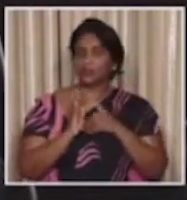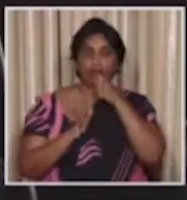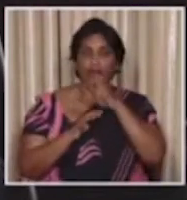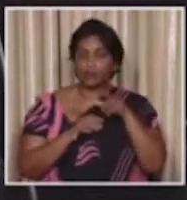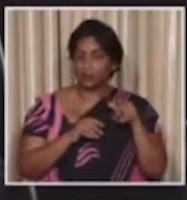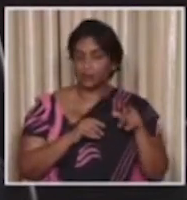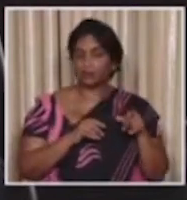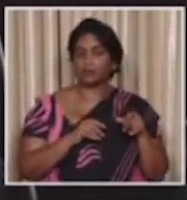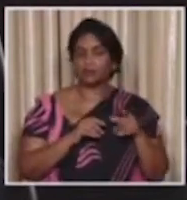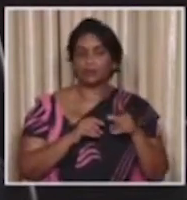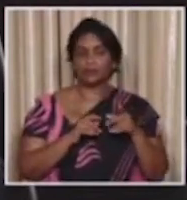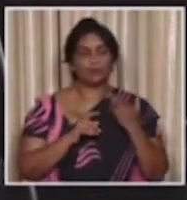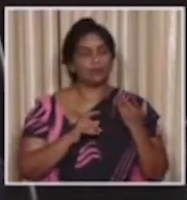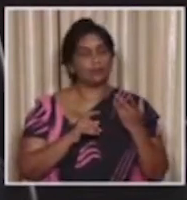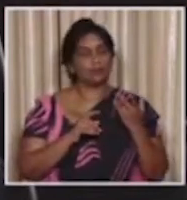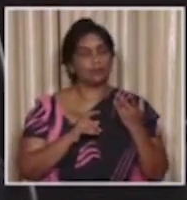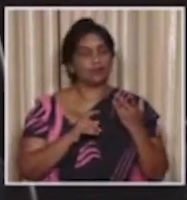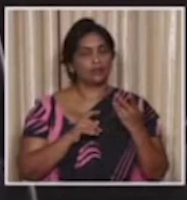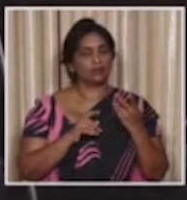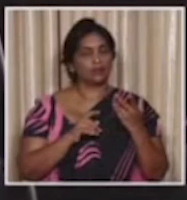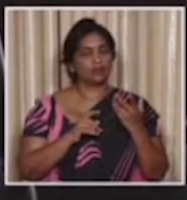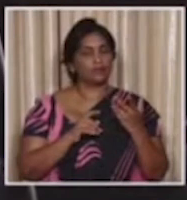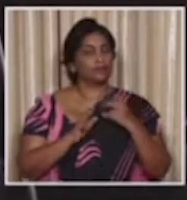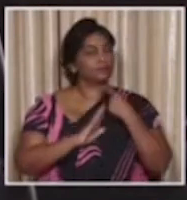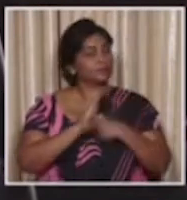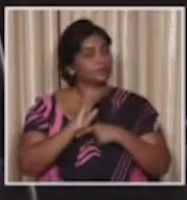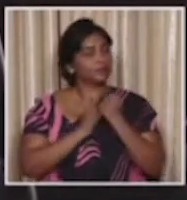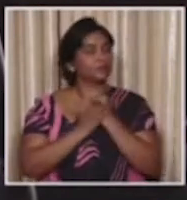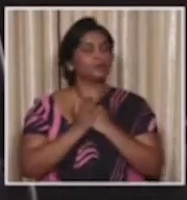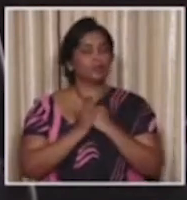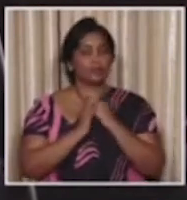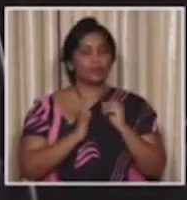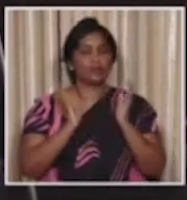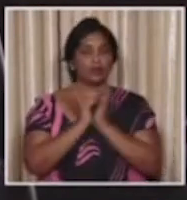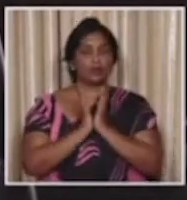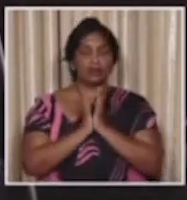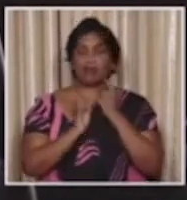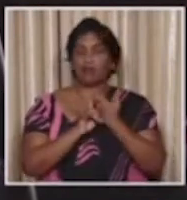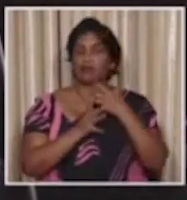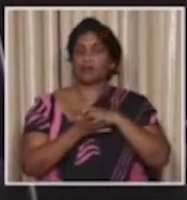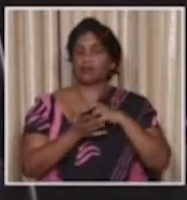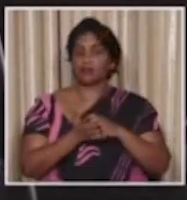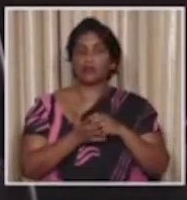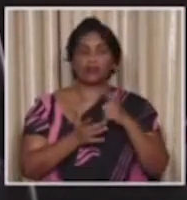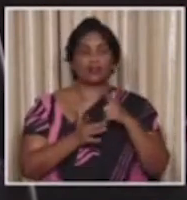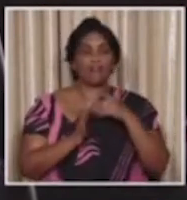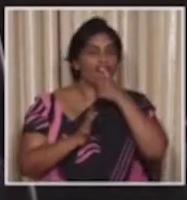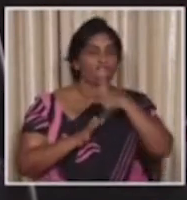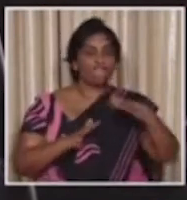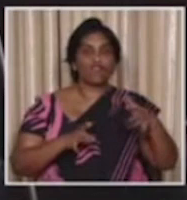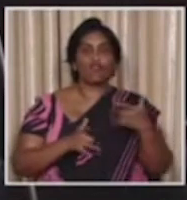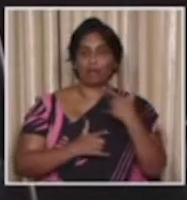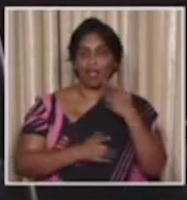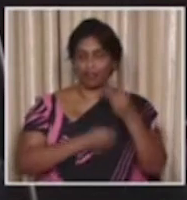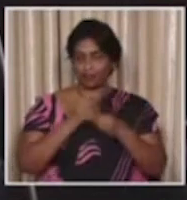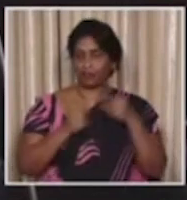ජලාසවලට යන එන වලට මුළු රටේම තියෙනවා වනජීවී කලාපවල මිරිදිය දීවර කර්මාන්තය කරන